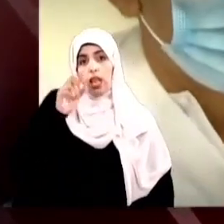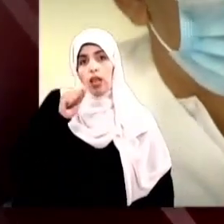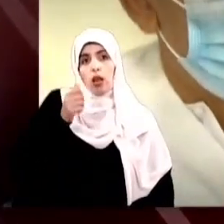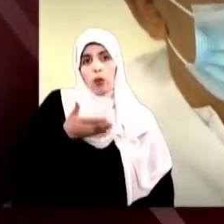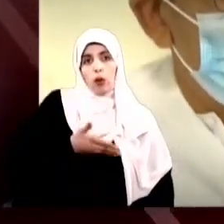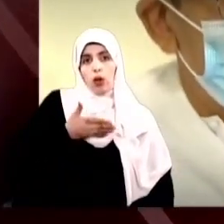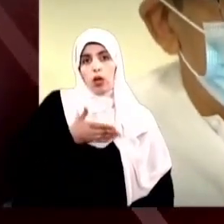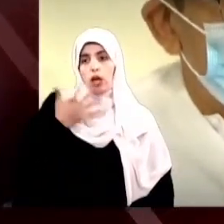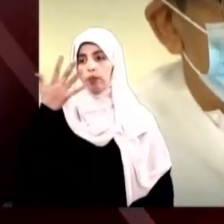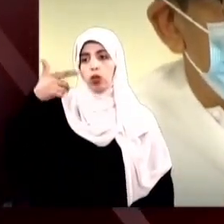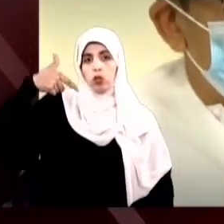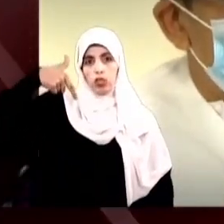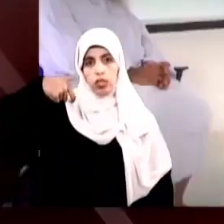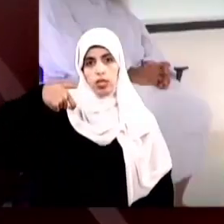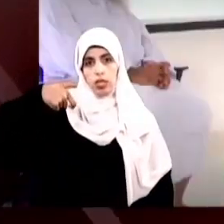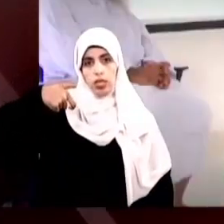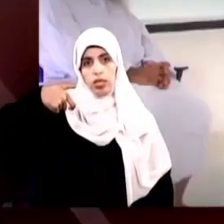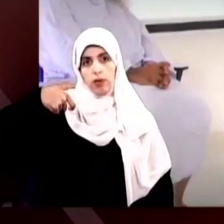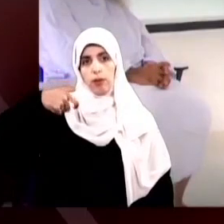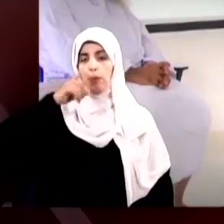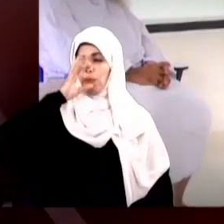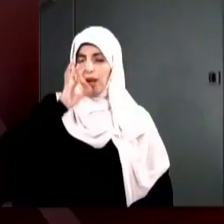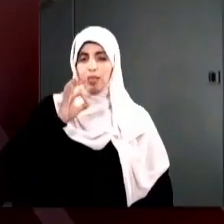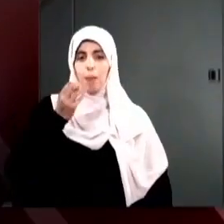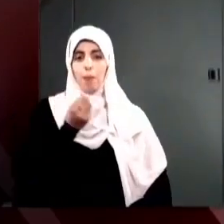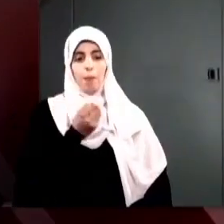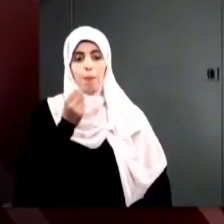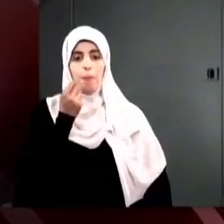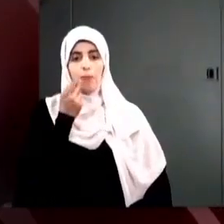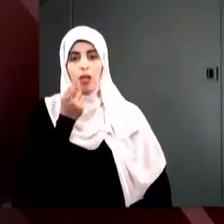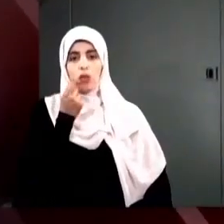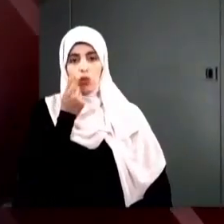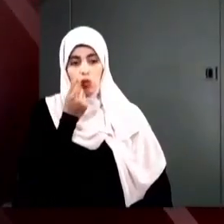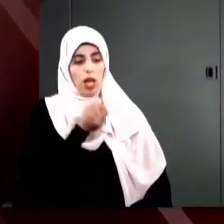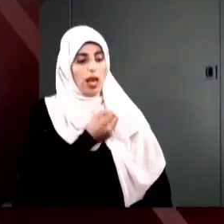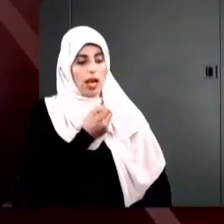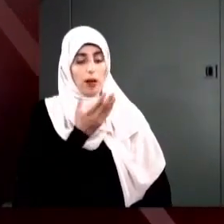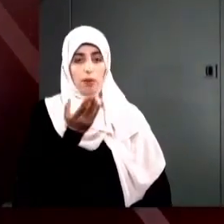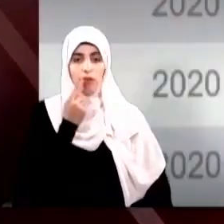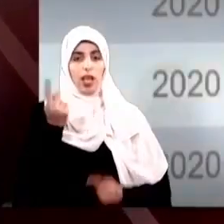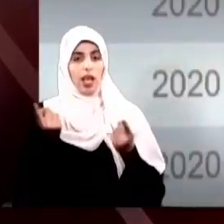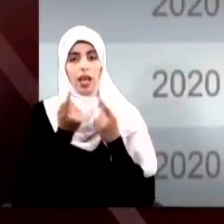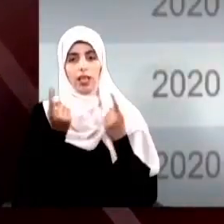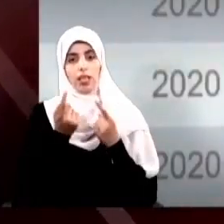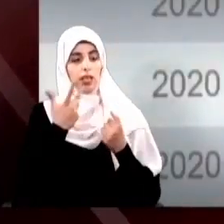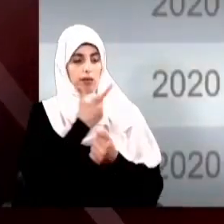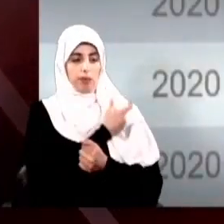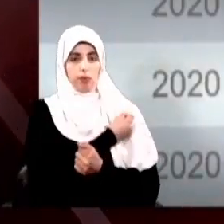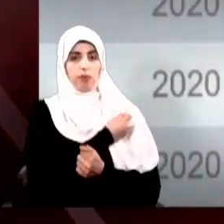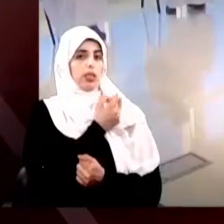تفوق أعمارهم 65 سنة، بغض النظر عن كونهم مصابين بأمراض مزمنة أم